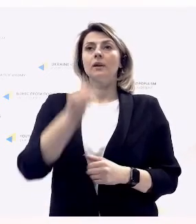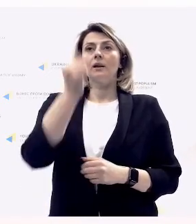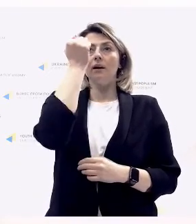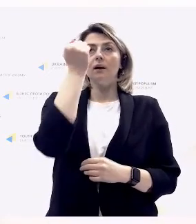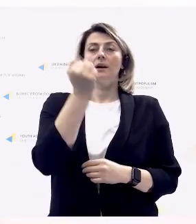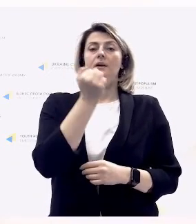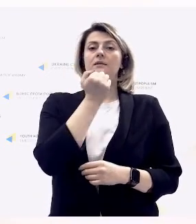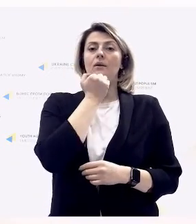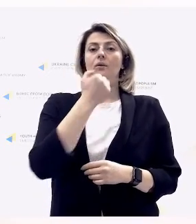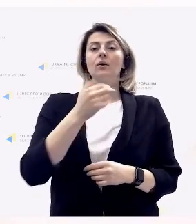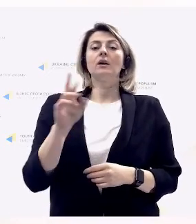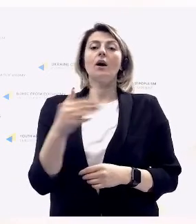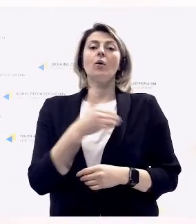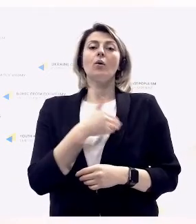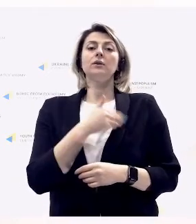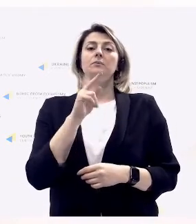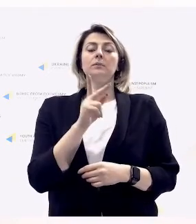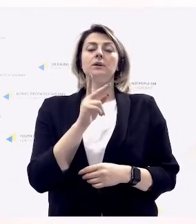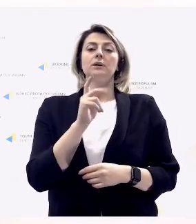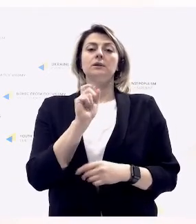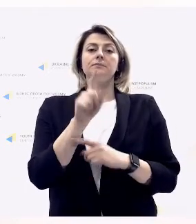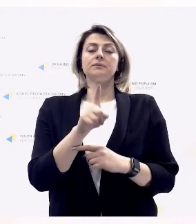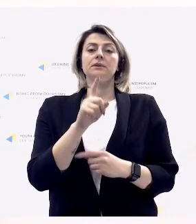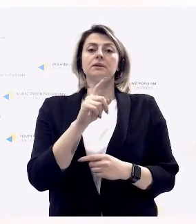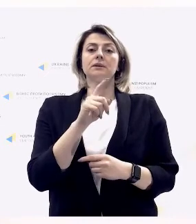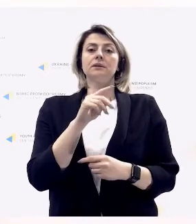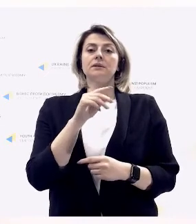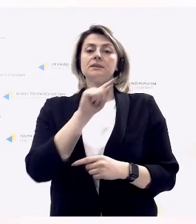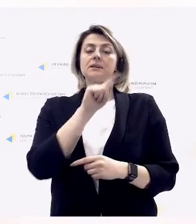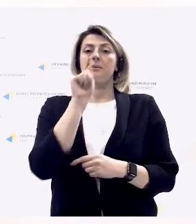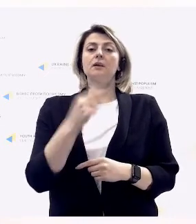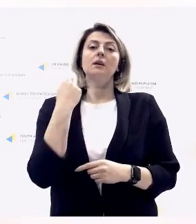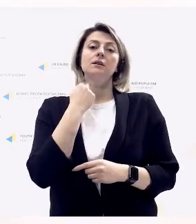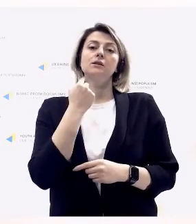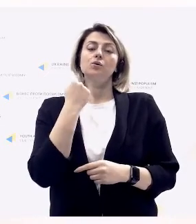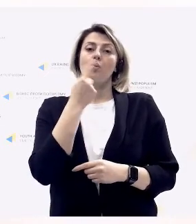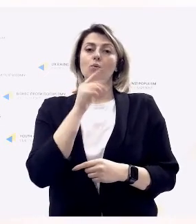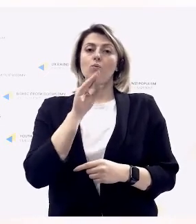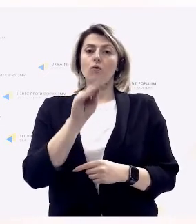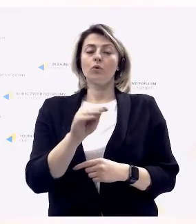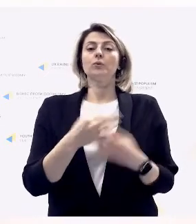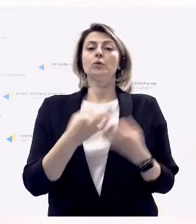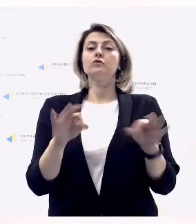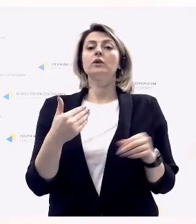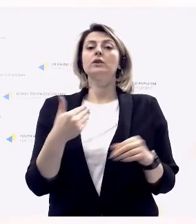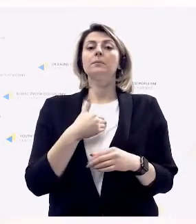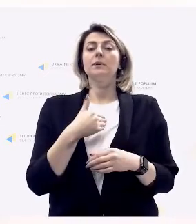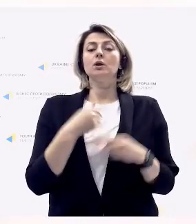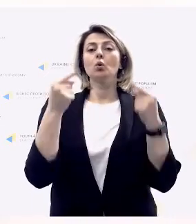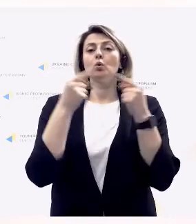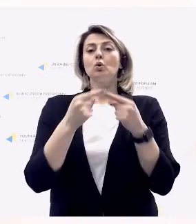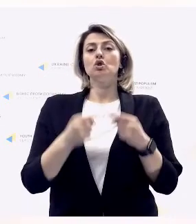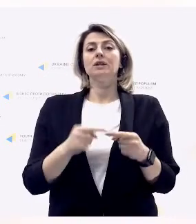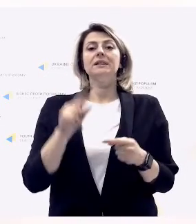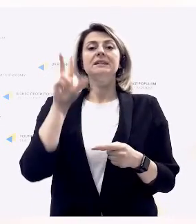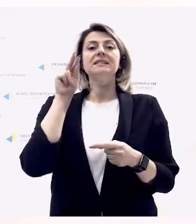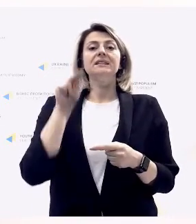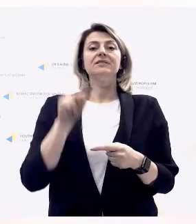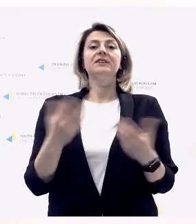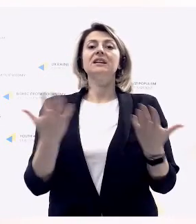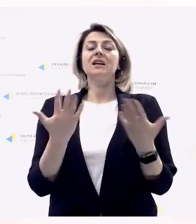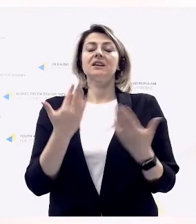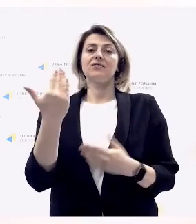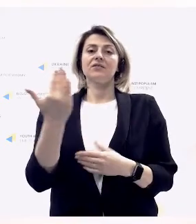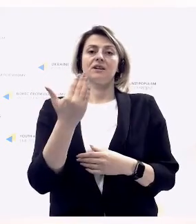Дякую. Я хотів би поставити запитання англійською мовою. Дозвольте мені уточнити цифри, які ви